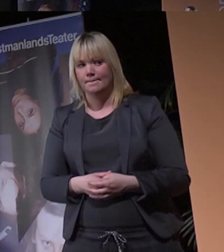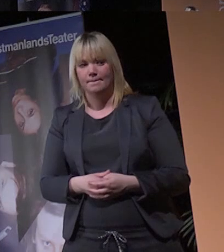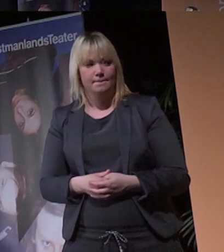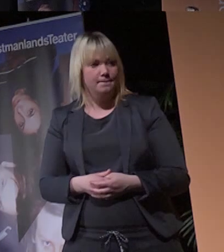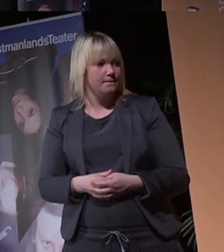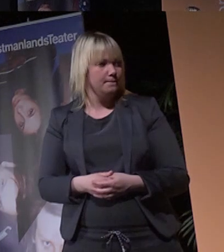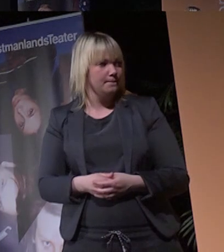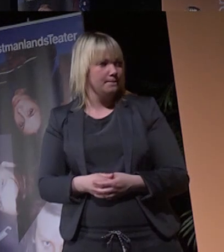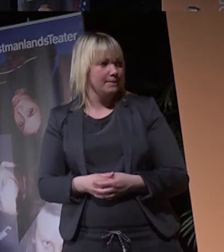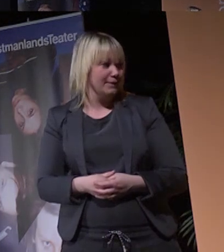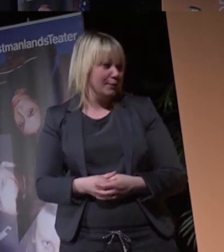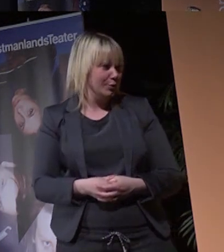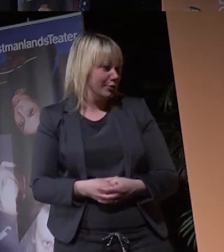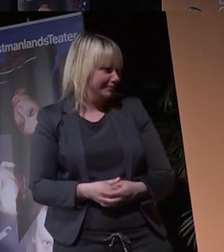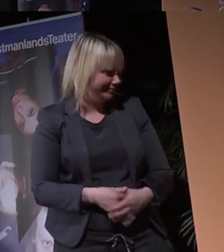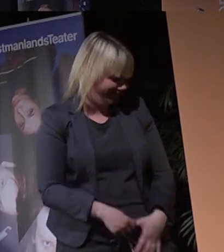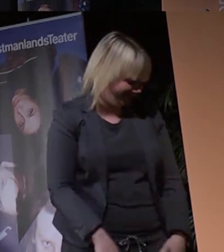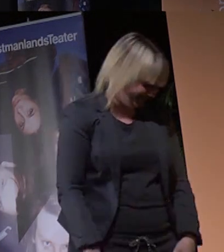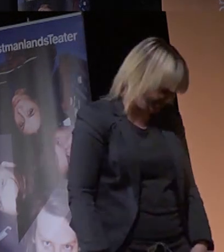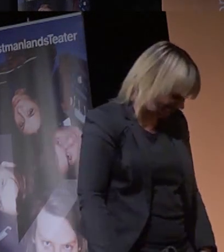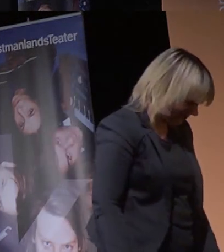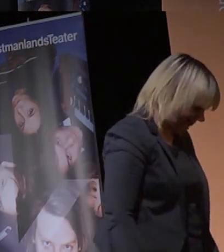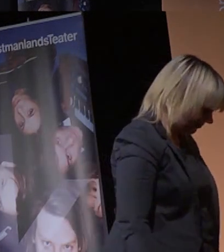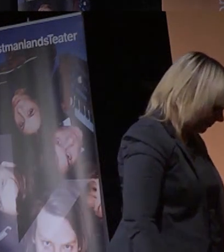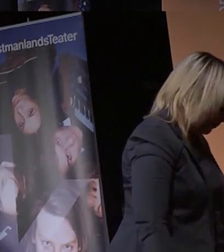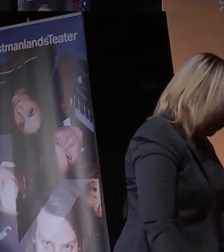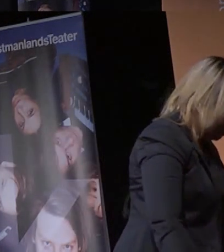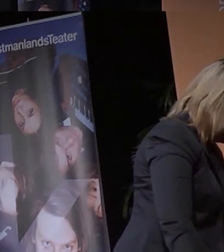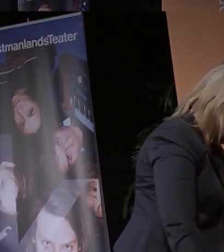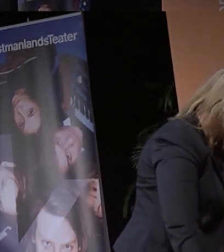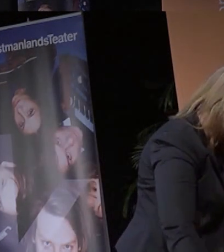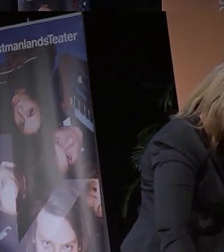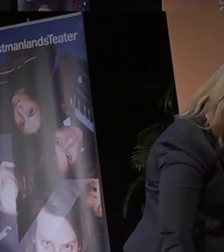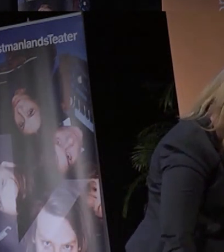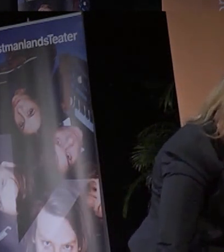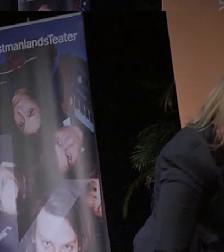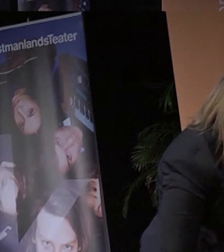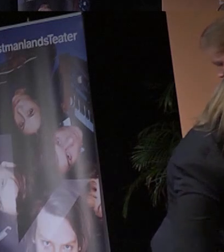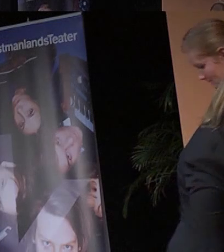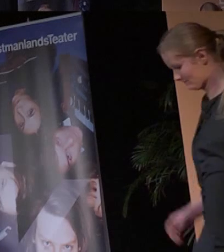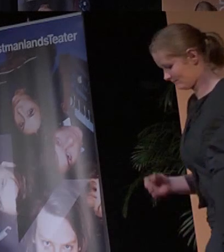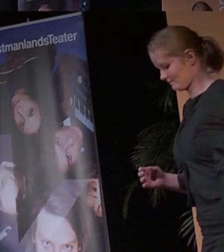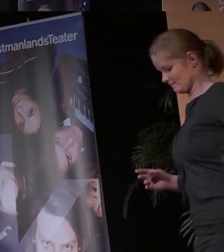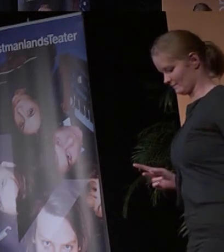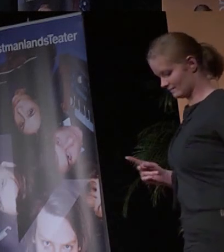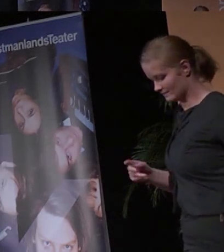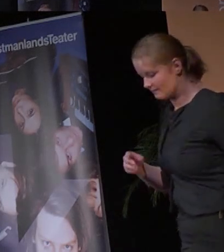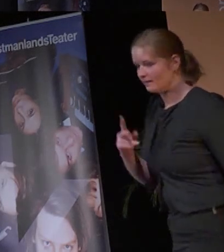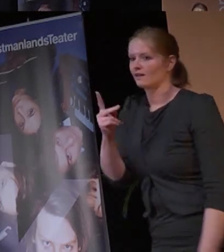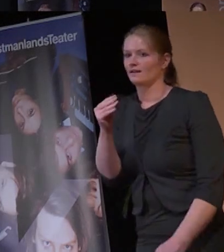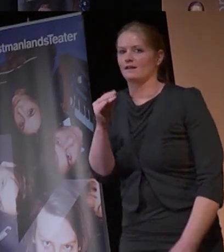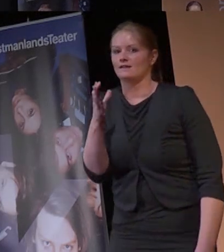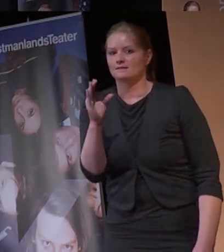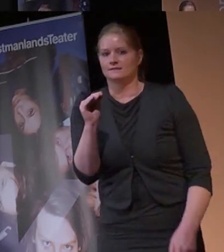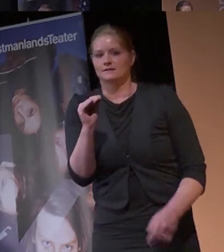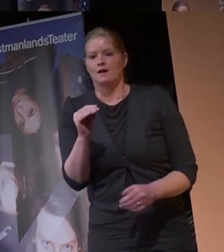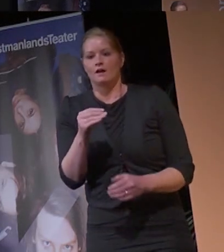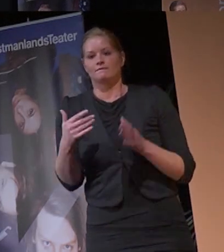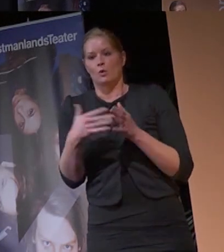ett sånt ganska specifikt område, men som du själv nämnde i din inledning, det vill säga den berättelse som vi ska berätta